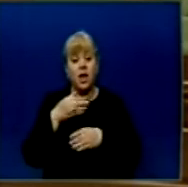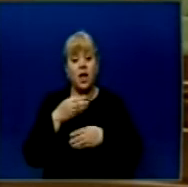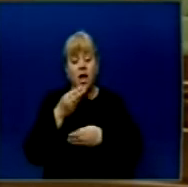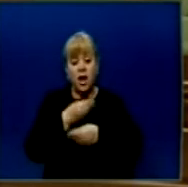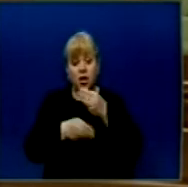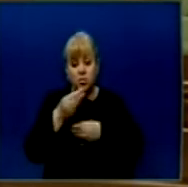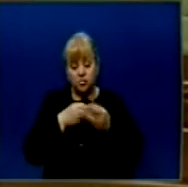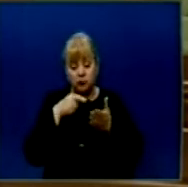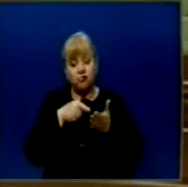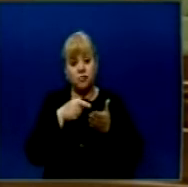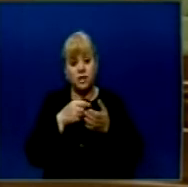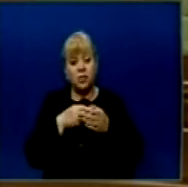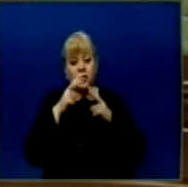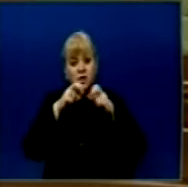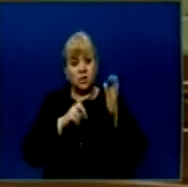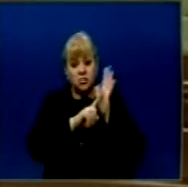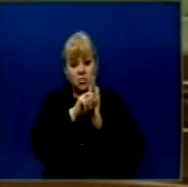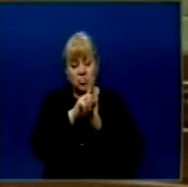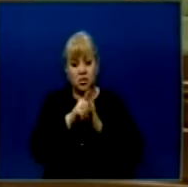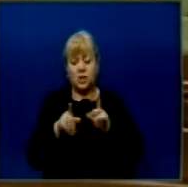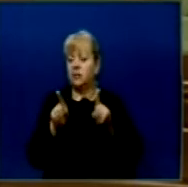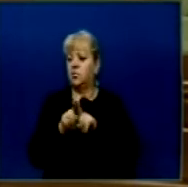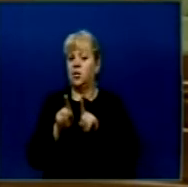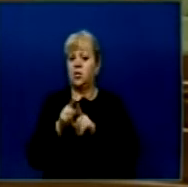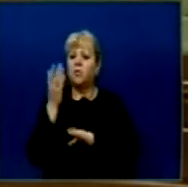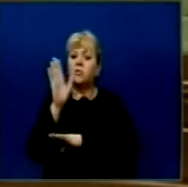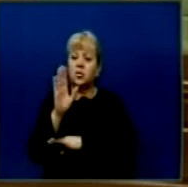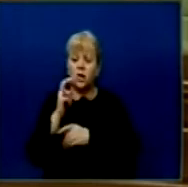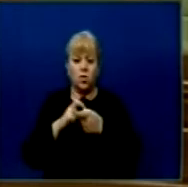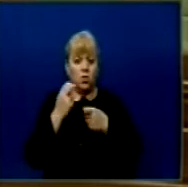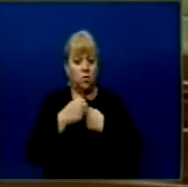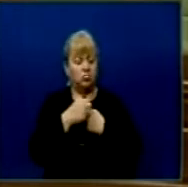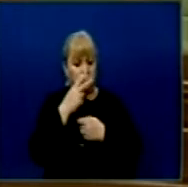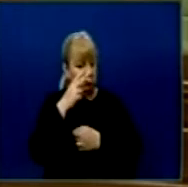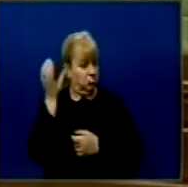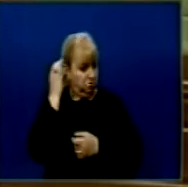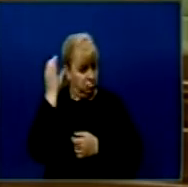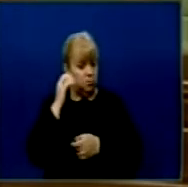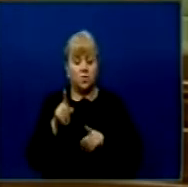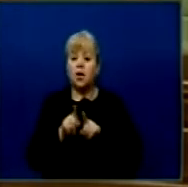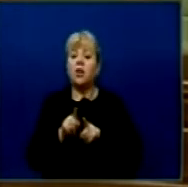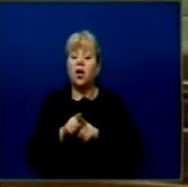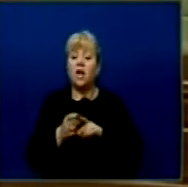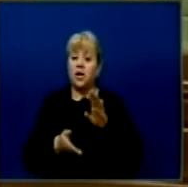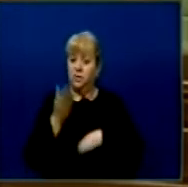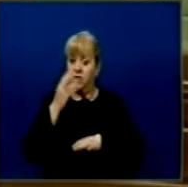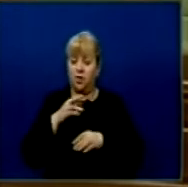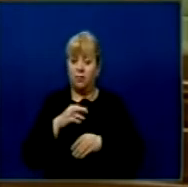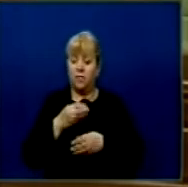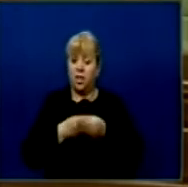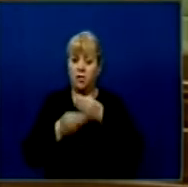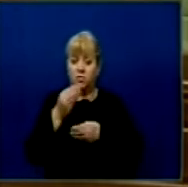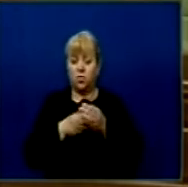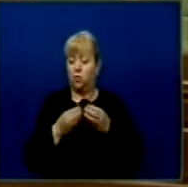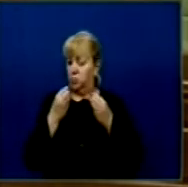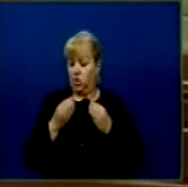lajthitemi, siç po lajthitet qeveria, siç po lajthitet nga njëra dhe deputetët e koalicionit qeverisë kur po i dëgjoj, që në bazë rritjes ekonomike po thonë që punët megjithatë kemi